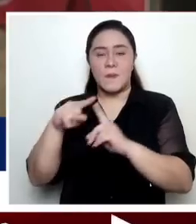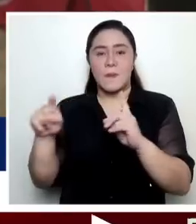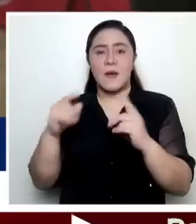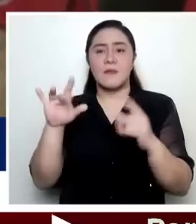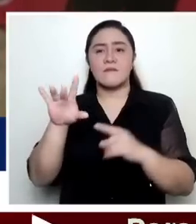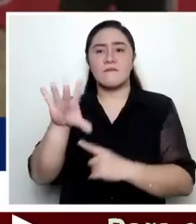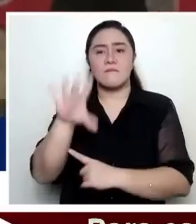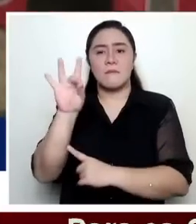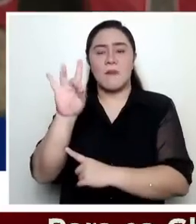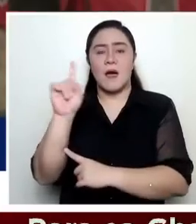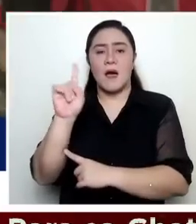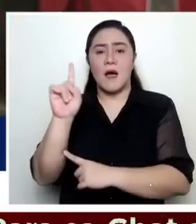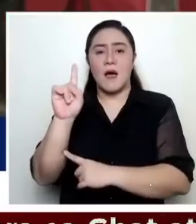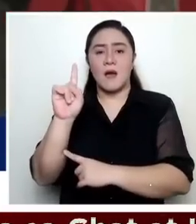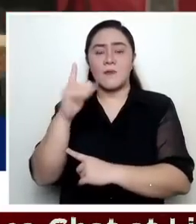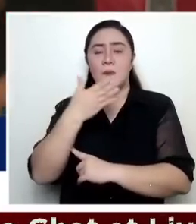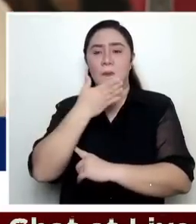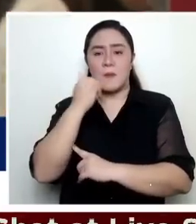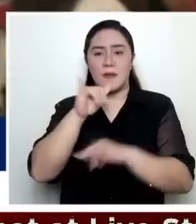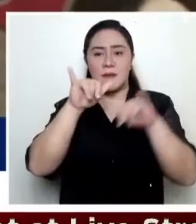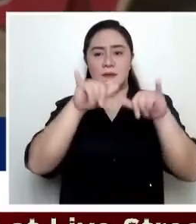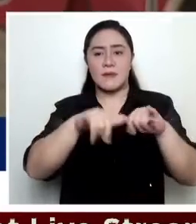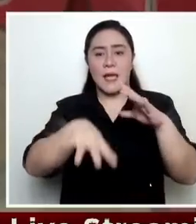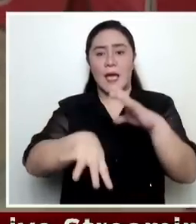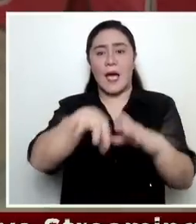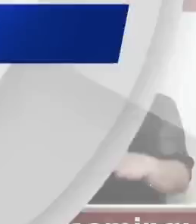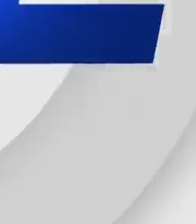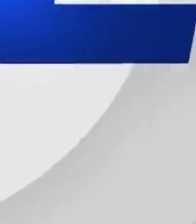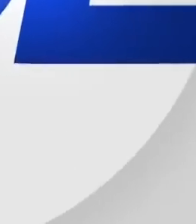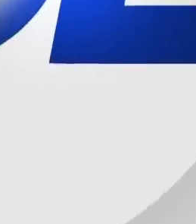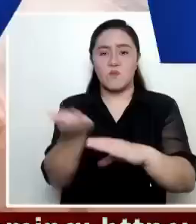sa labas magpalipas ng magdamag.